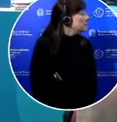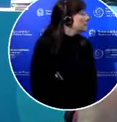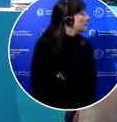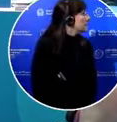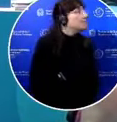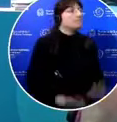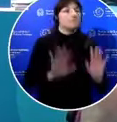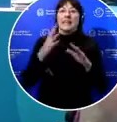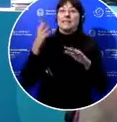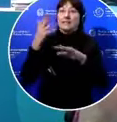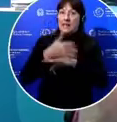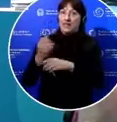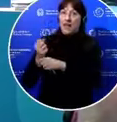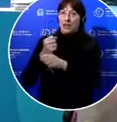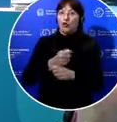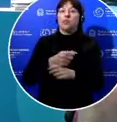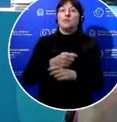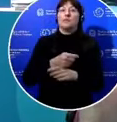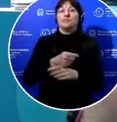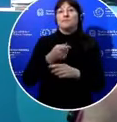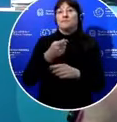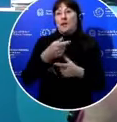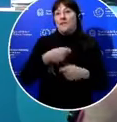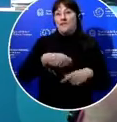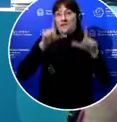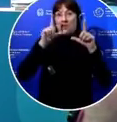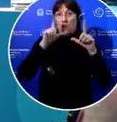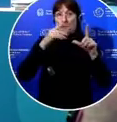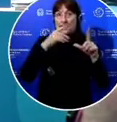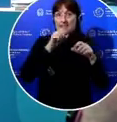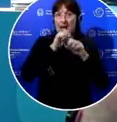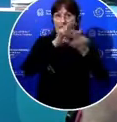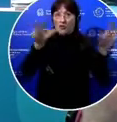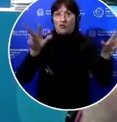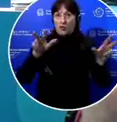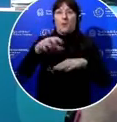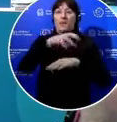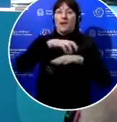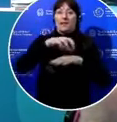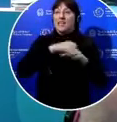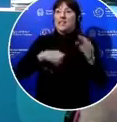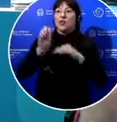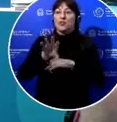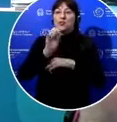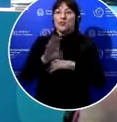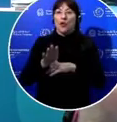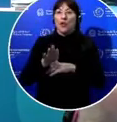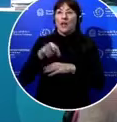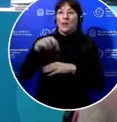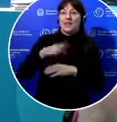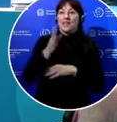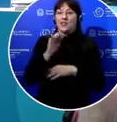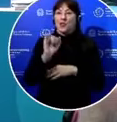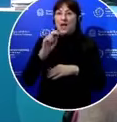Segue ora l'intervento tramite videomessaggio del Ministro dell'Istruzione Patrizio Bianchi.